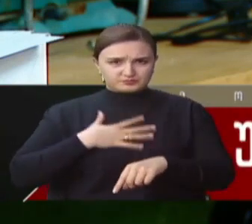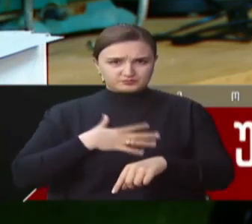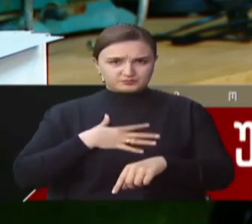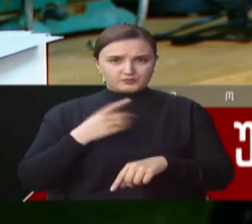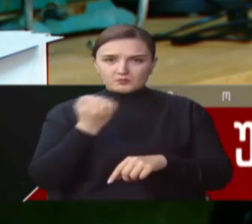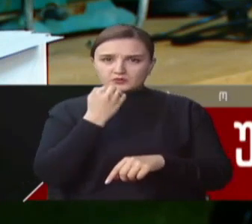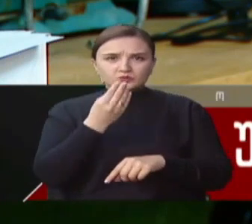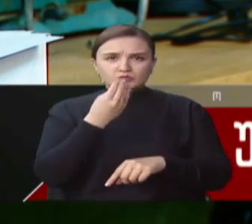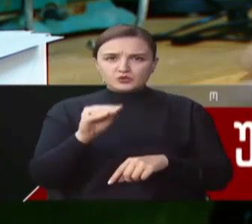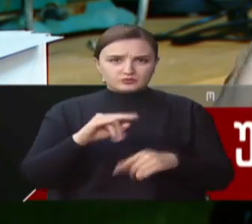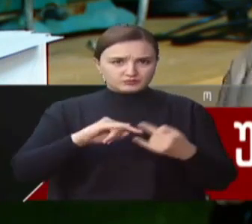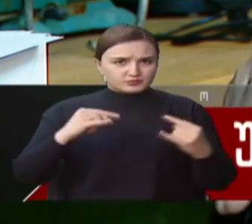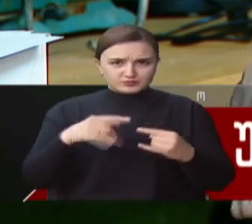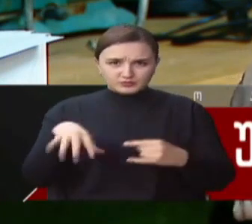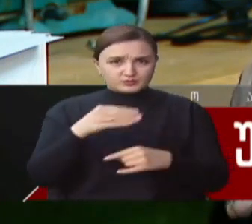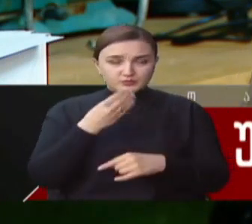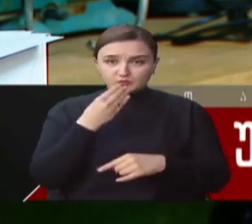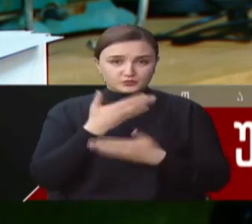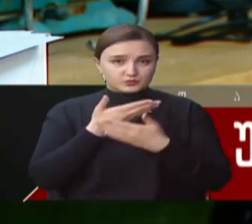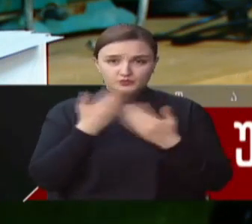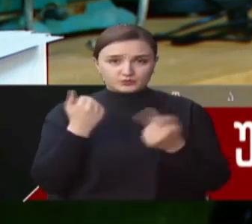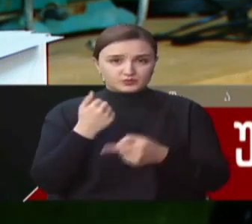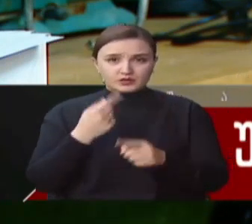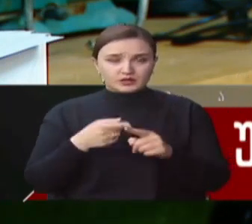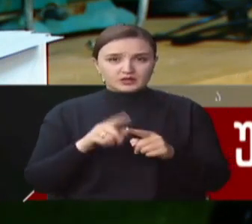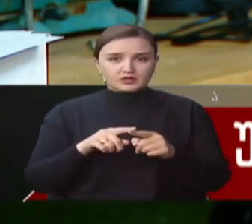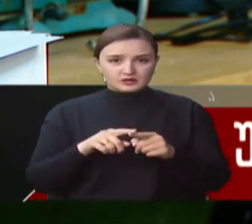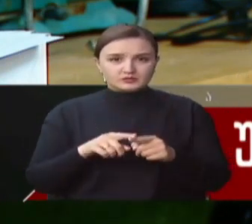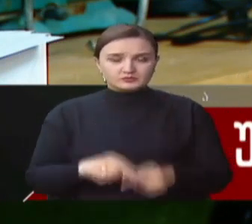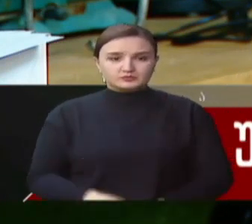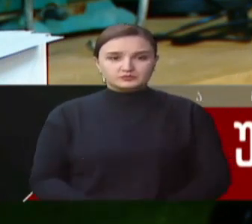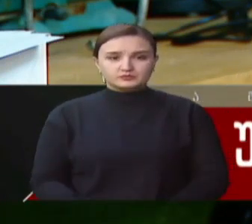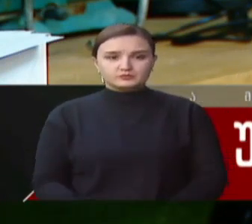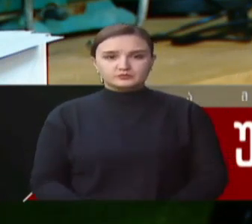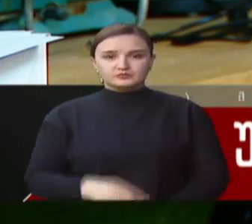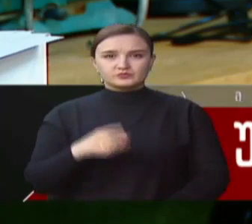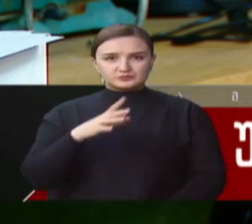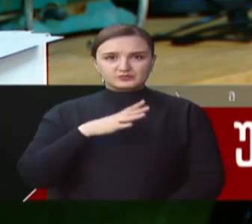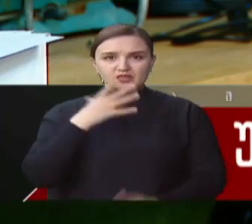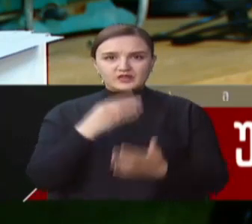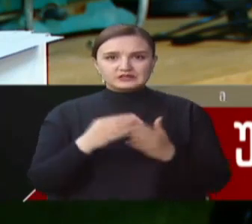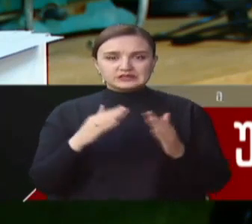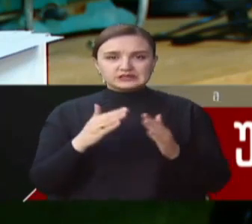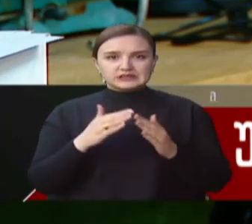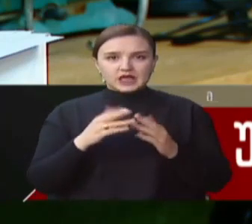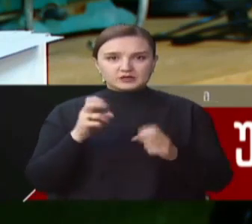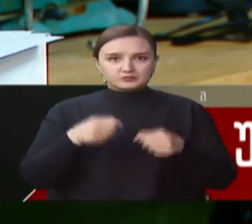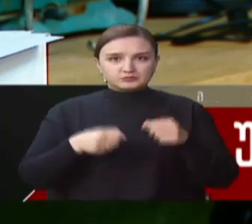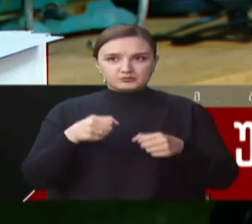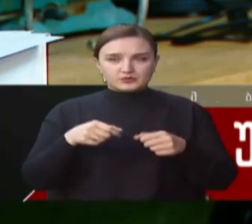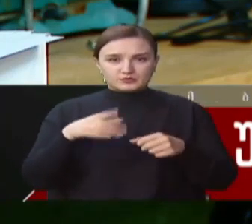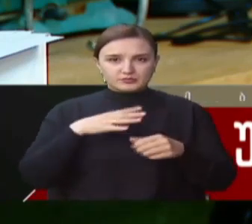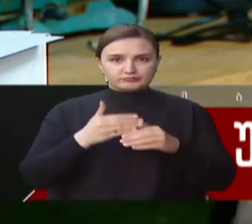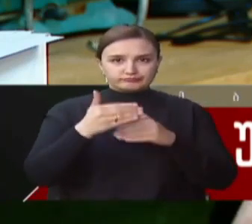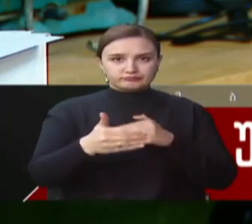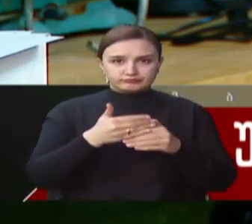از این نیروکیا سازا پلو پارته بیری رات اوندا مشنه بولی خو تریسی اول باز کندات